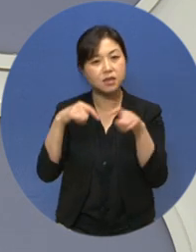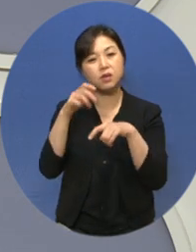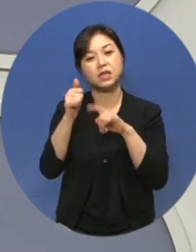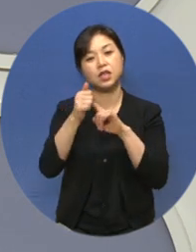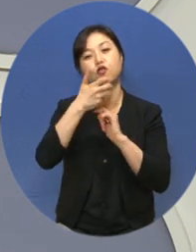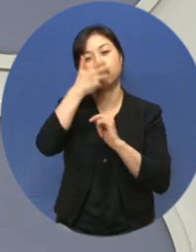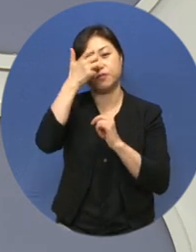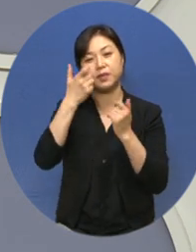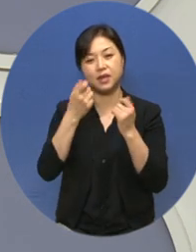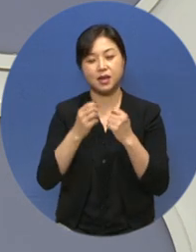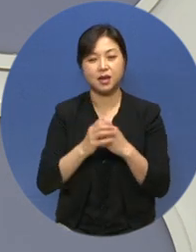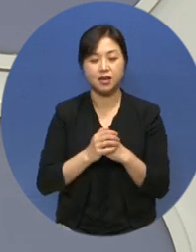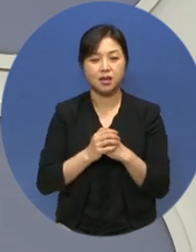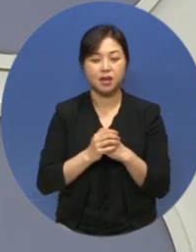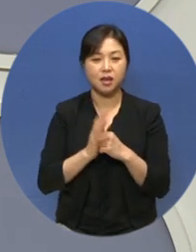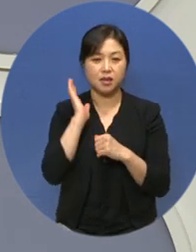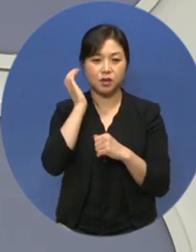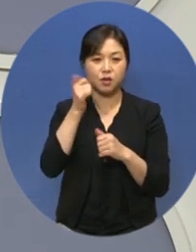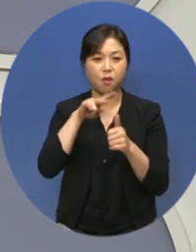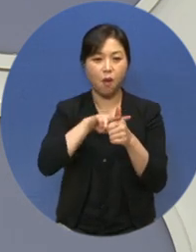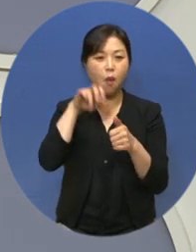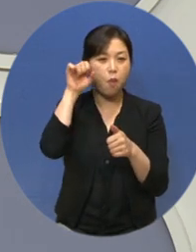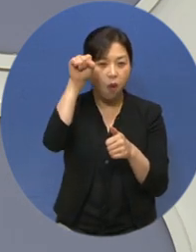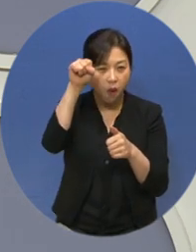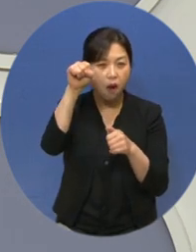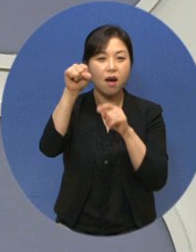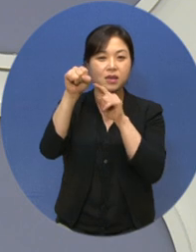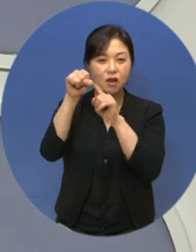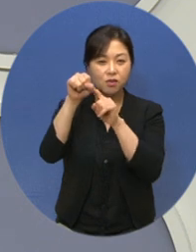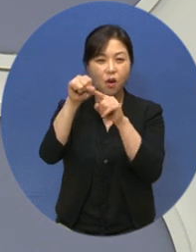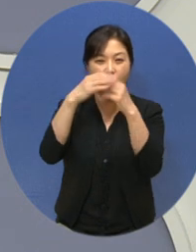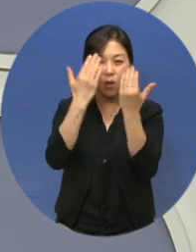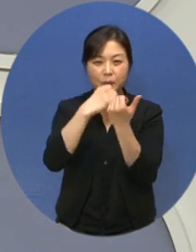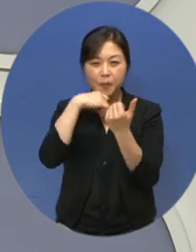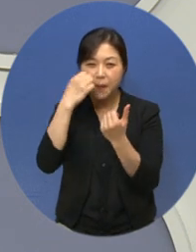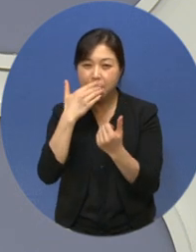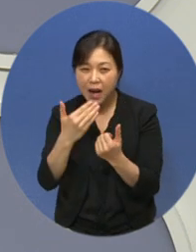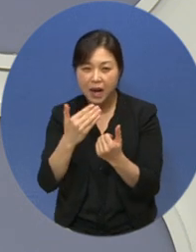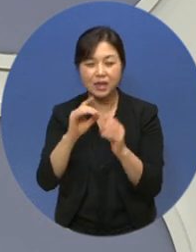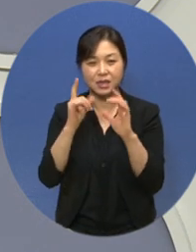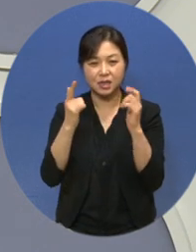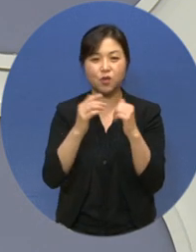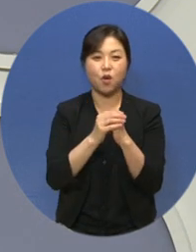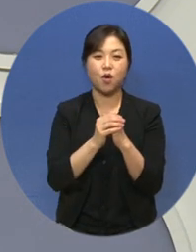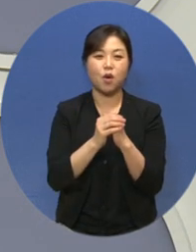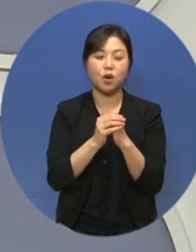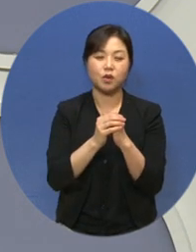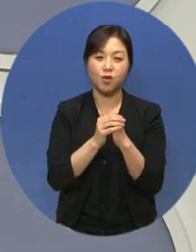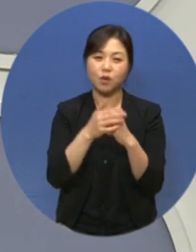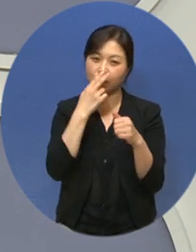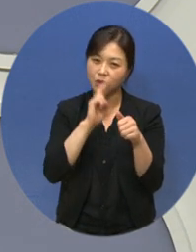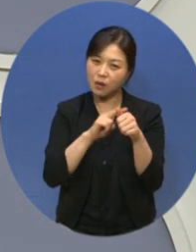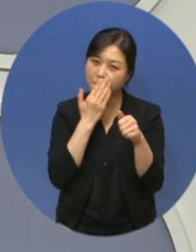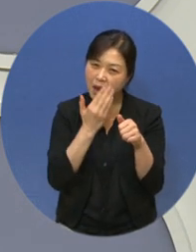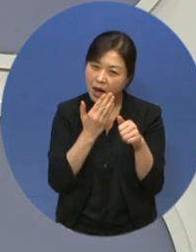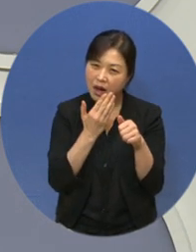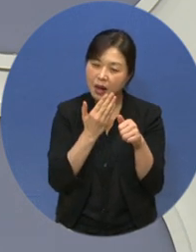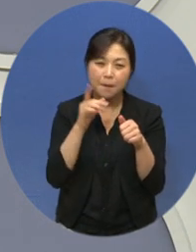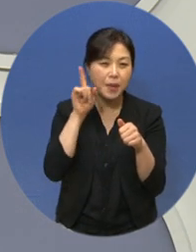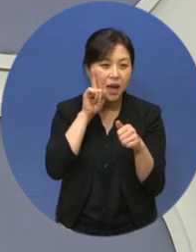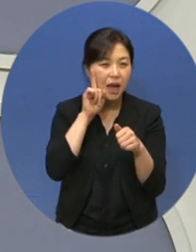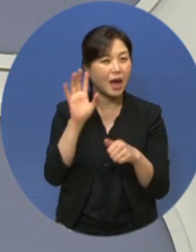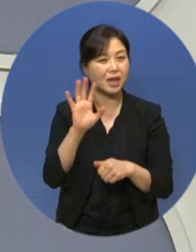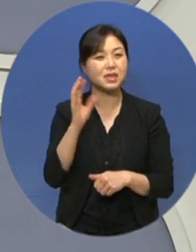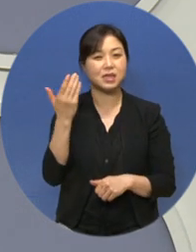근데 대권에 뭐 도전한다고 해서 예다 대통이 되는 것도 아니고 그래 누구나 도전할 수 있는 건 아닌데 그러기 위해서는 가장 기본 전제